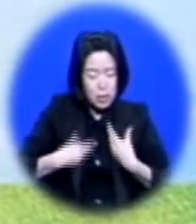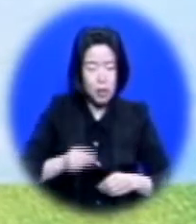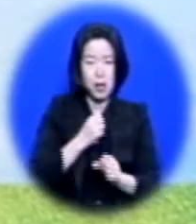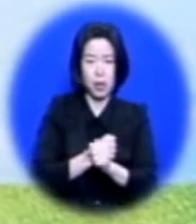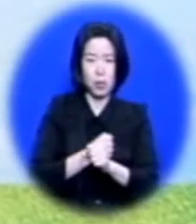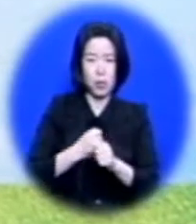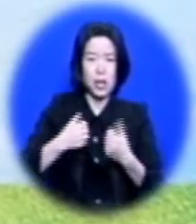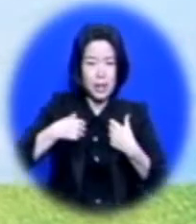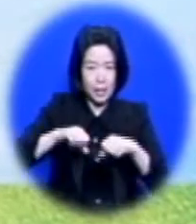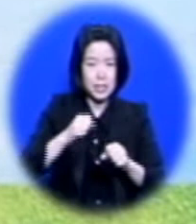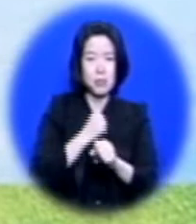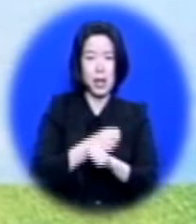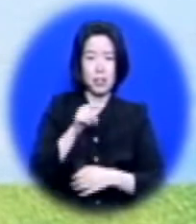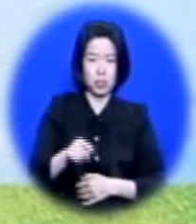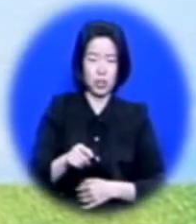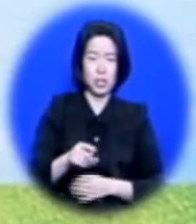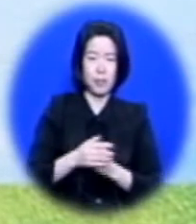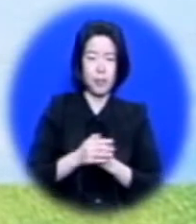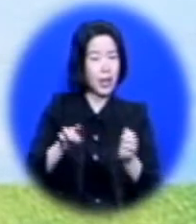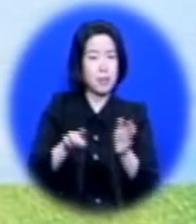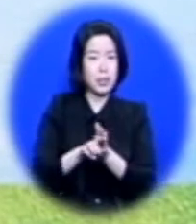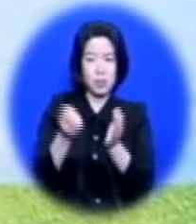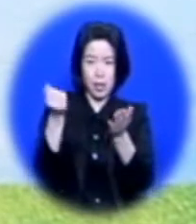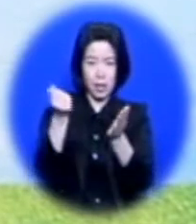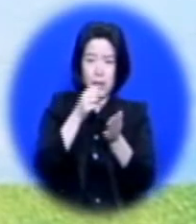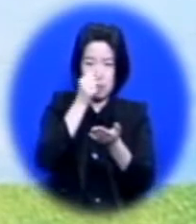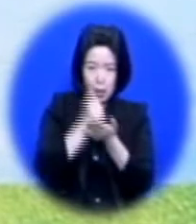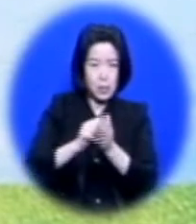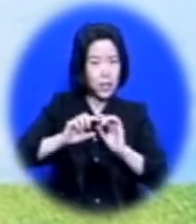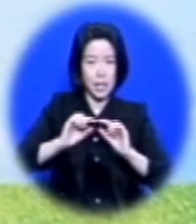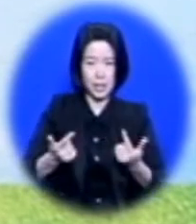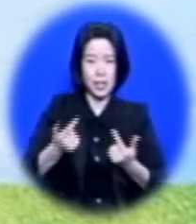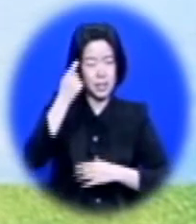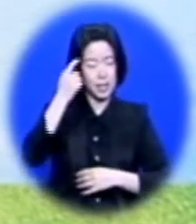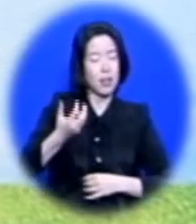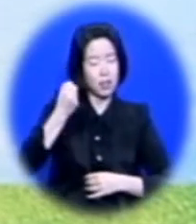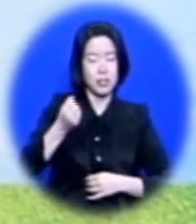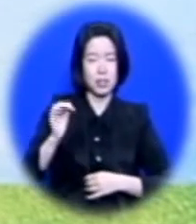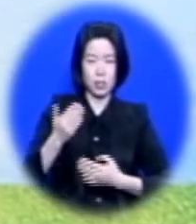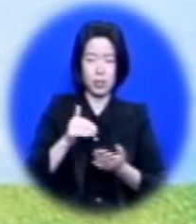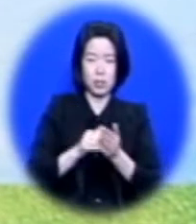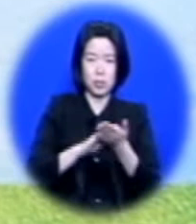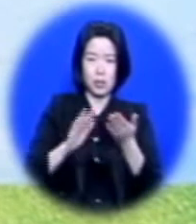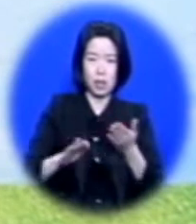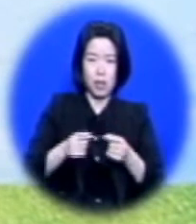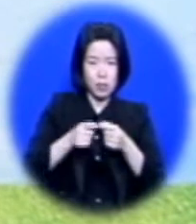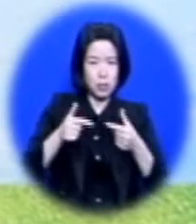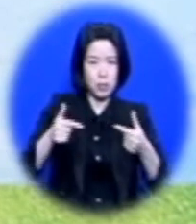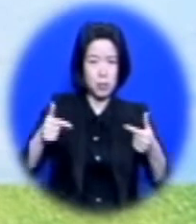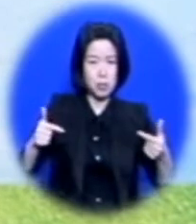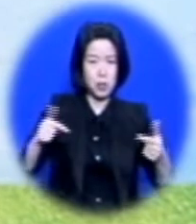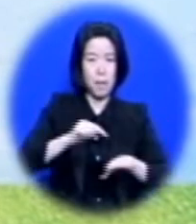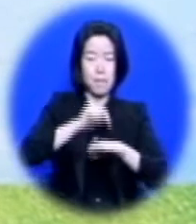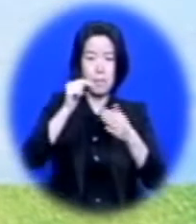낙심하는 것이 믿음의 합당하지 않다는 생각이 들었어요 점점 점점 다윗에